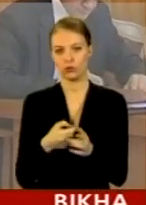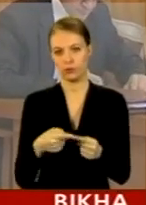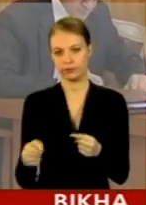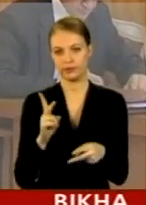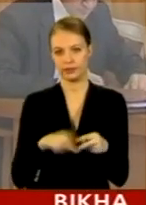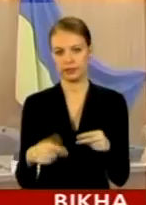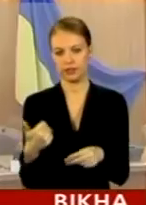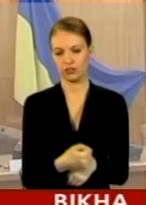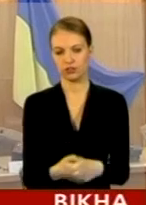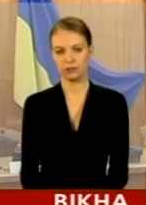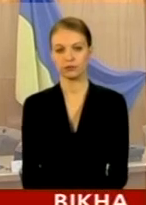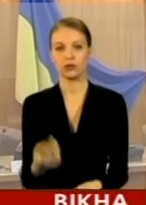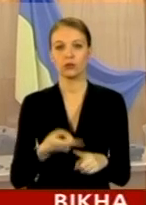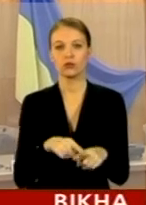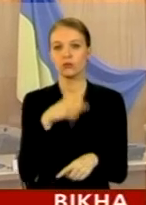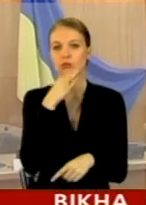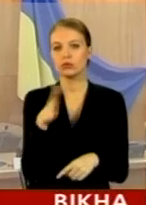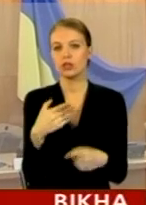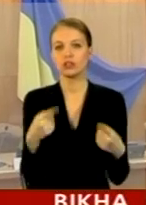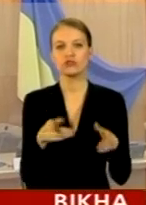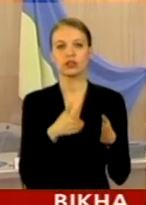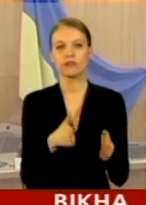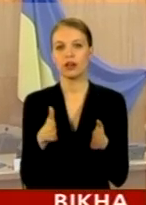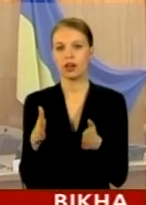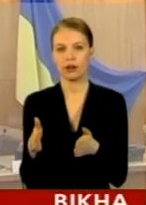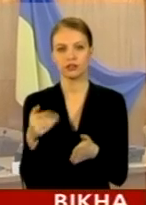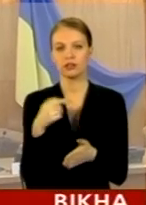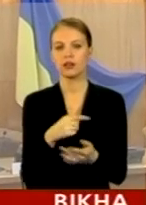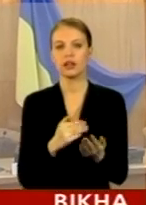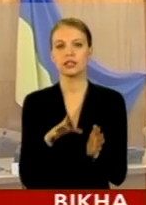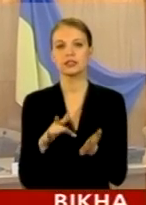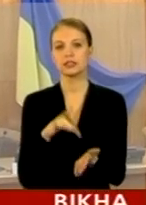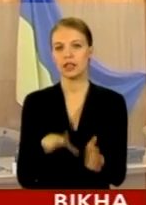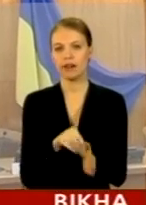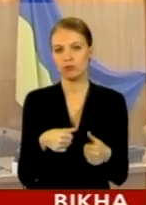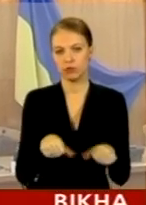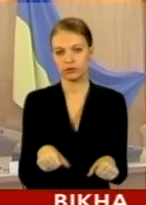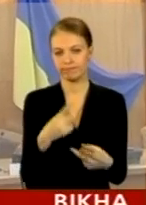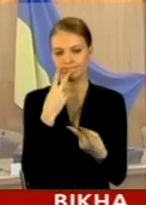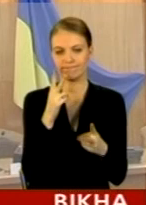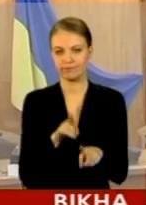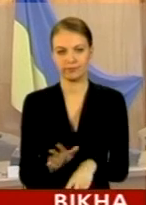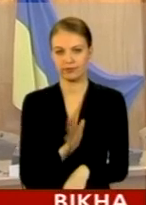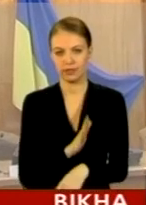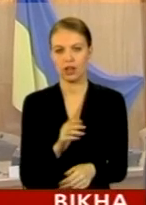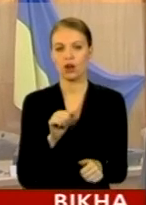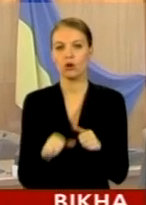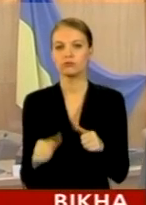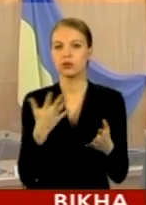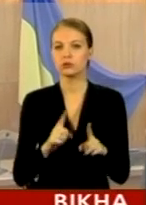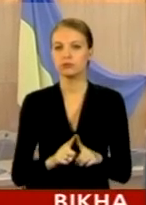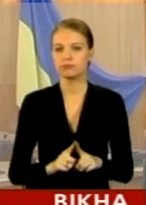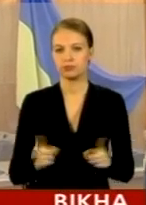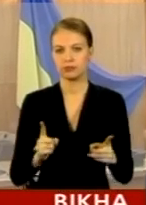тижня. Тому будь-яких інших варіантів для Центральної виборчої комісії не розглядає щодо будь-якогось